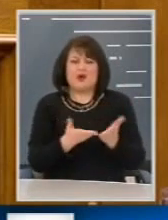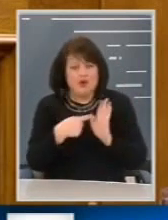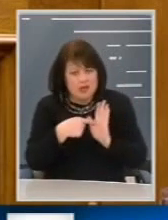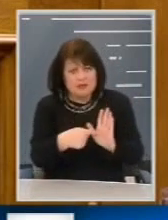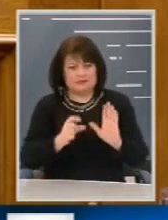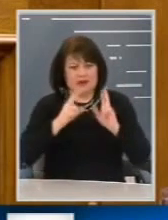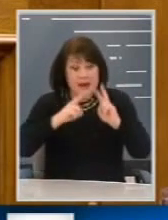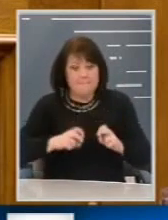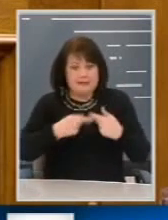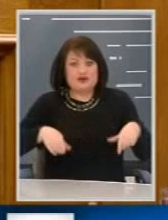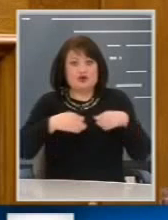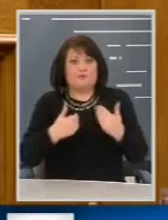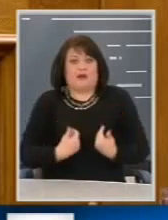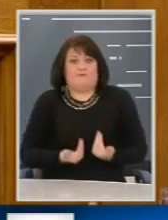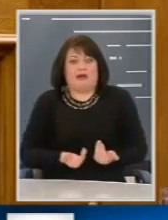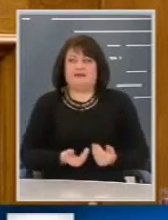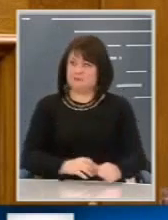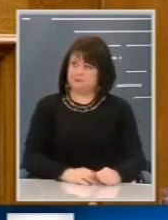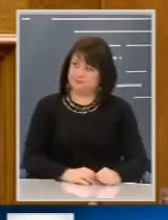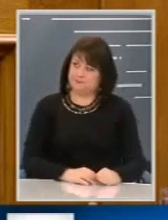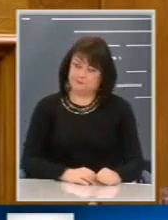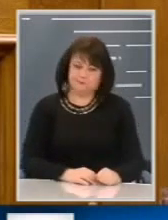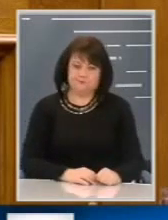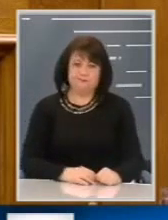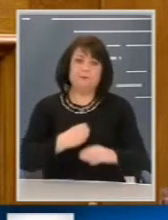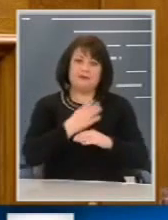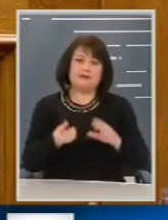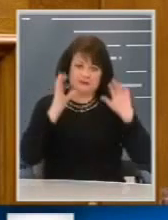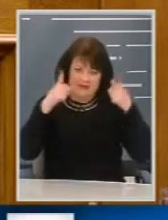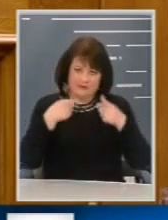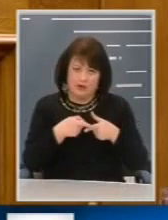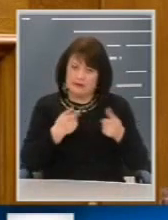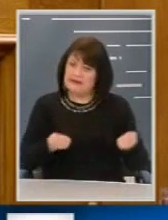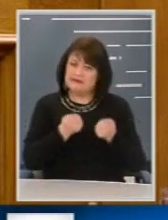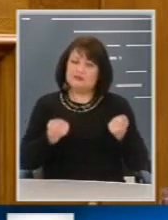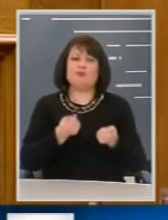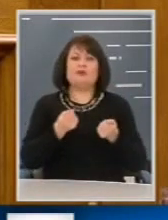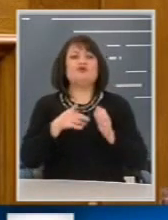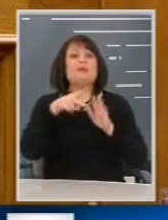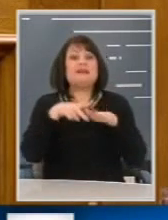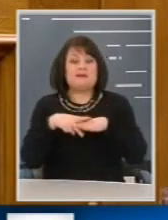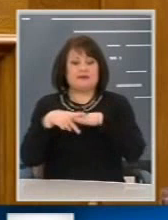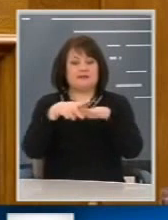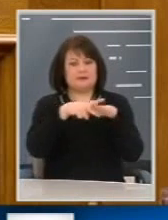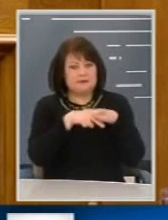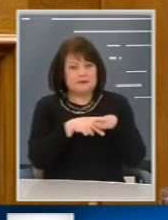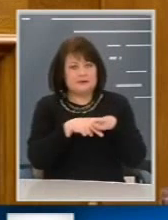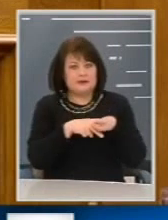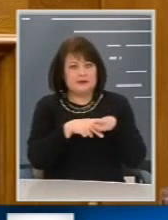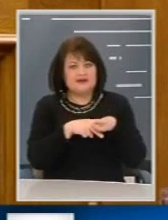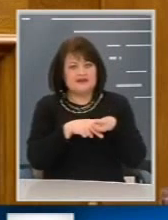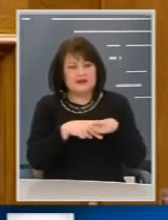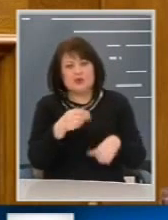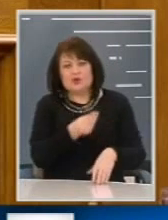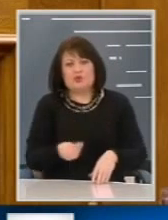η Επιτροπή. Το ΠΑΣΟΚ και η Νέα Δημοκρατία χρησιμοποιούσαν το τραπεζικό σύστημα ως μέσον